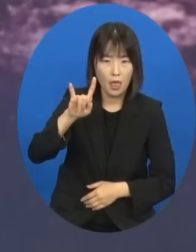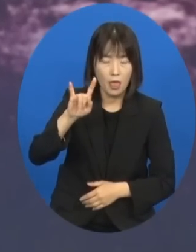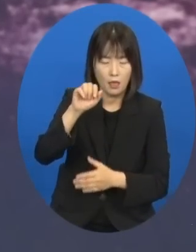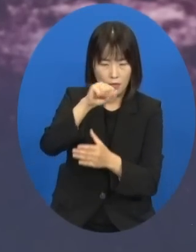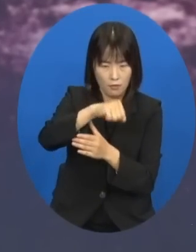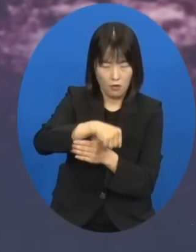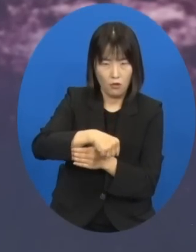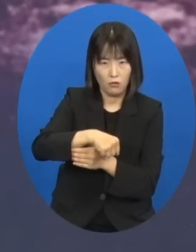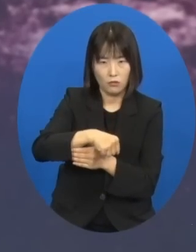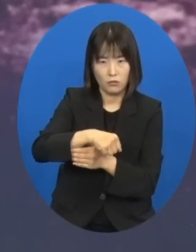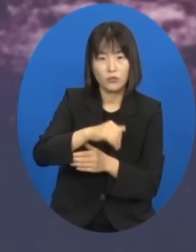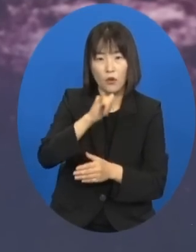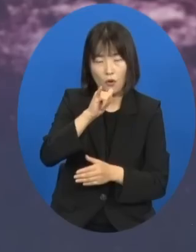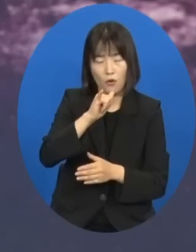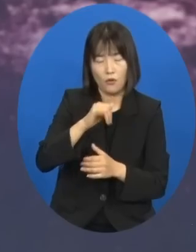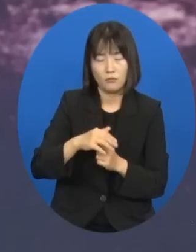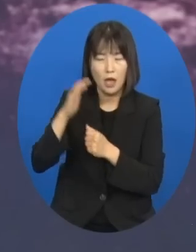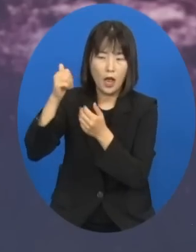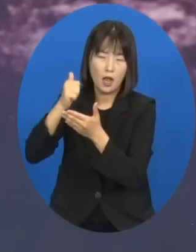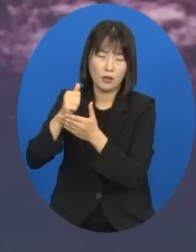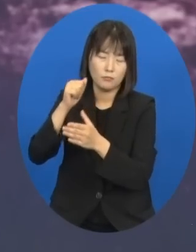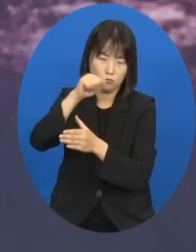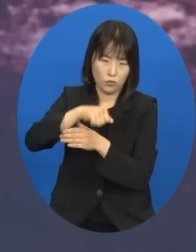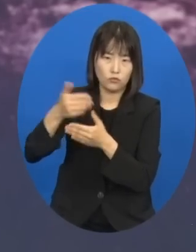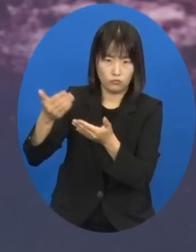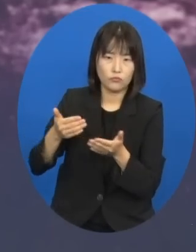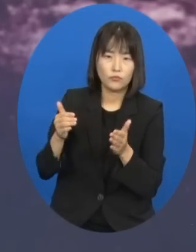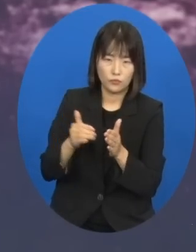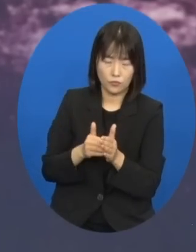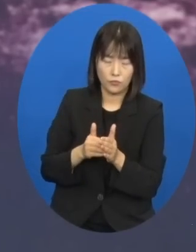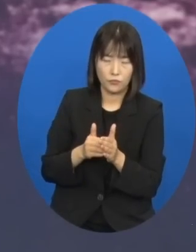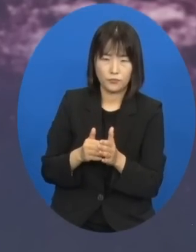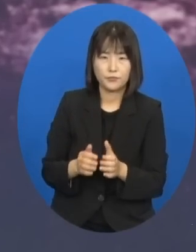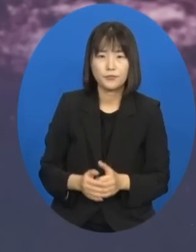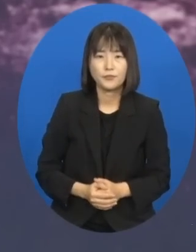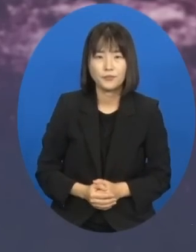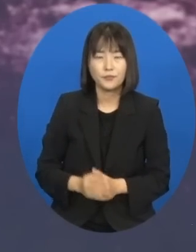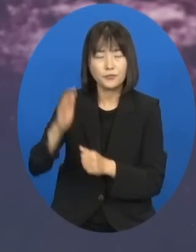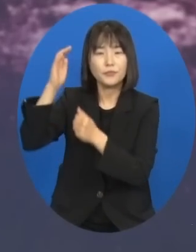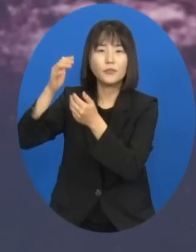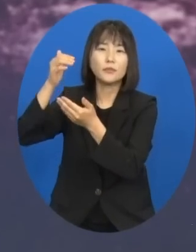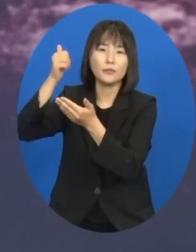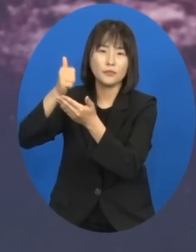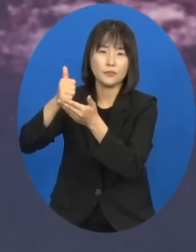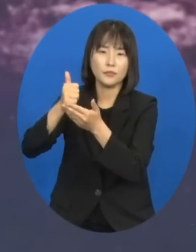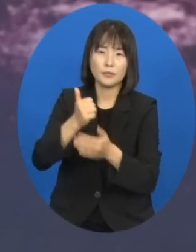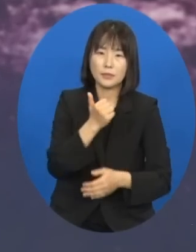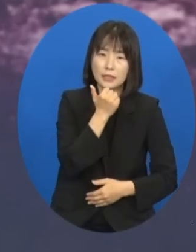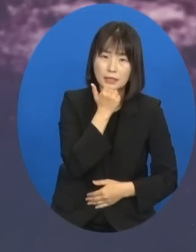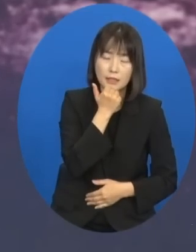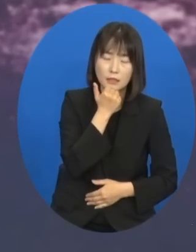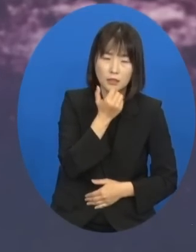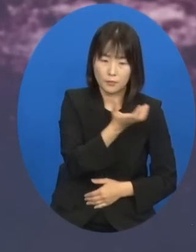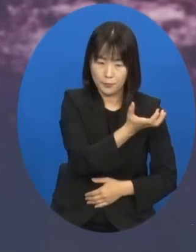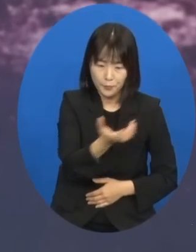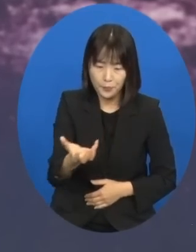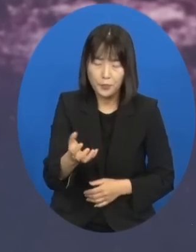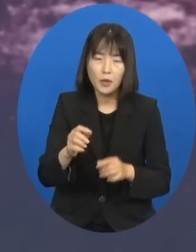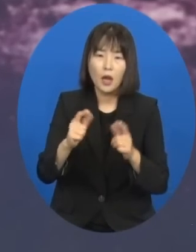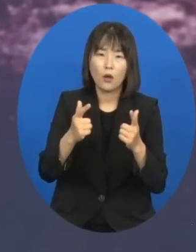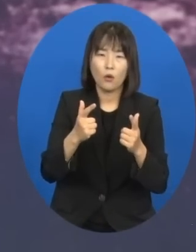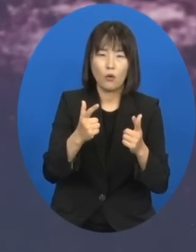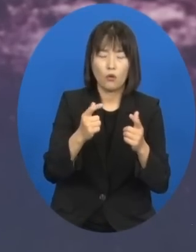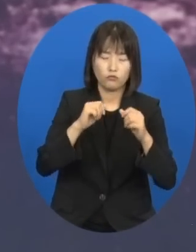하나님이 주신 거예요. 하나님께서 이 이삭이요 내려가지 않고 순정하여